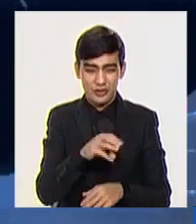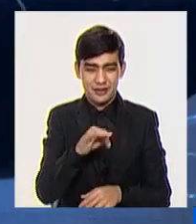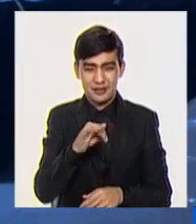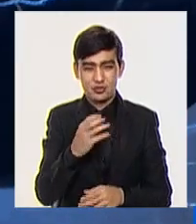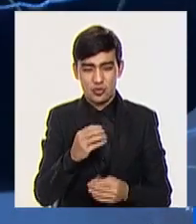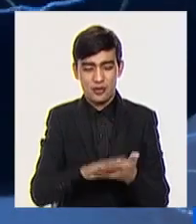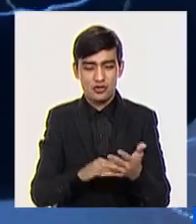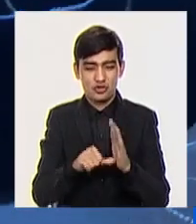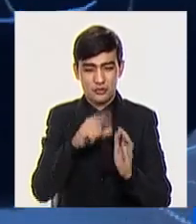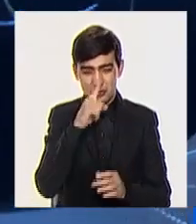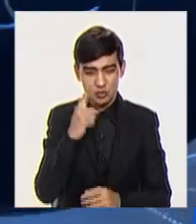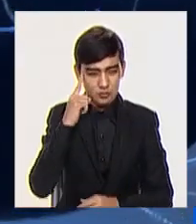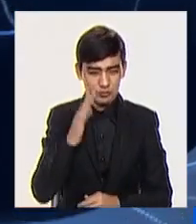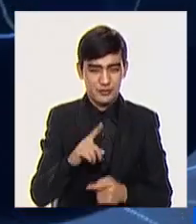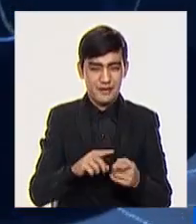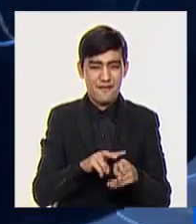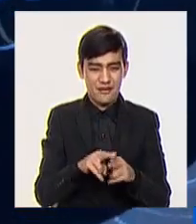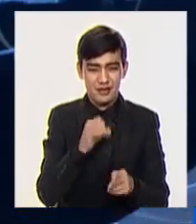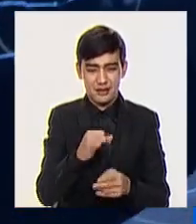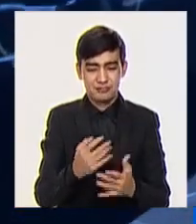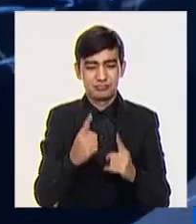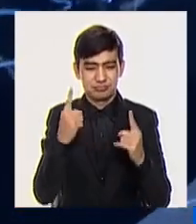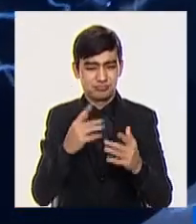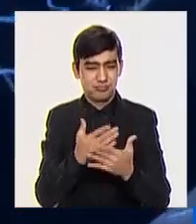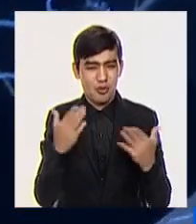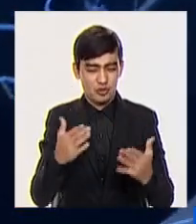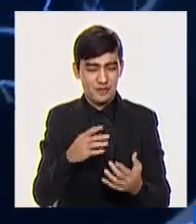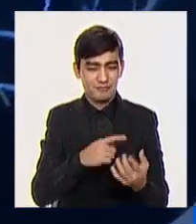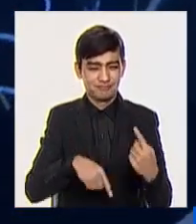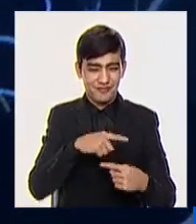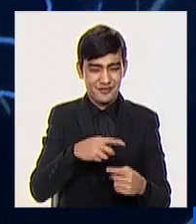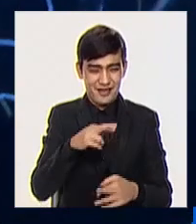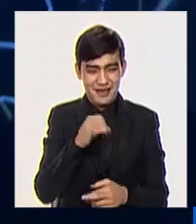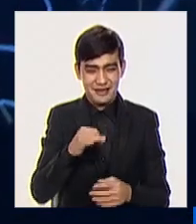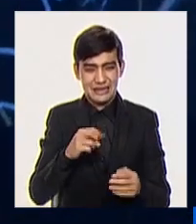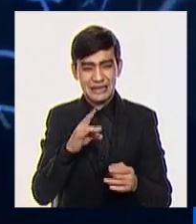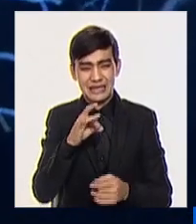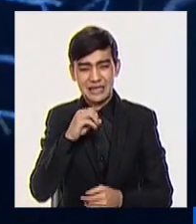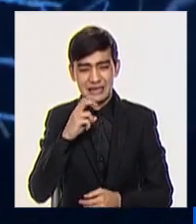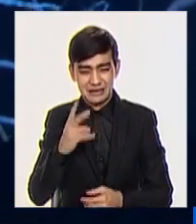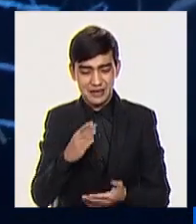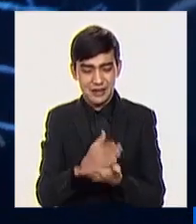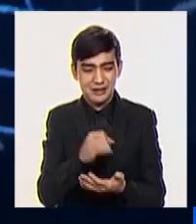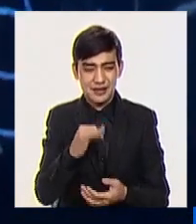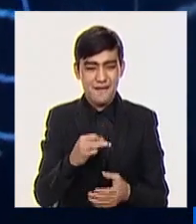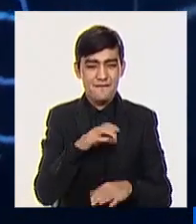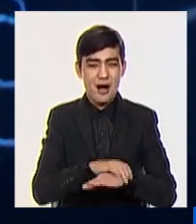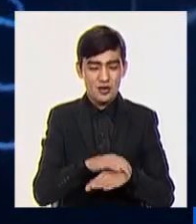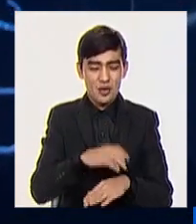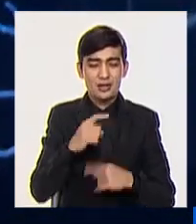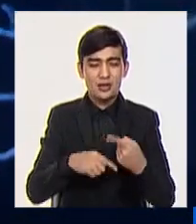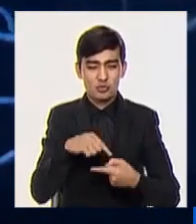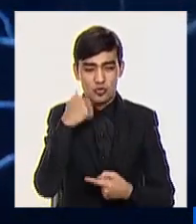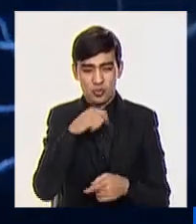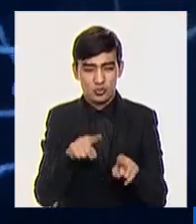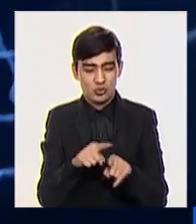полгода. Между тем, более трети крупнейших глобальных инвесторов считают геополитические риски и внешние факторы актуальными и в следующем